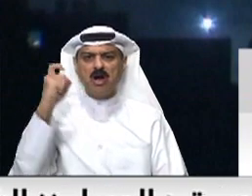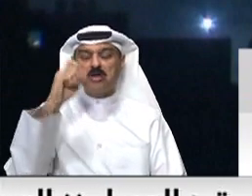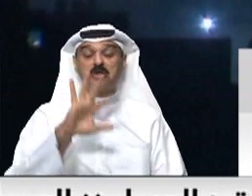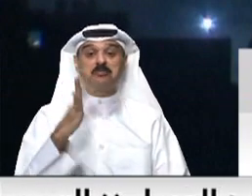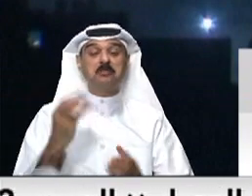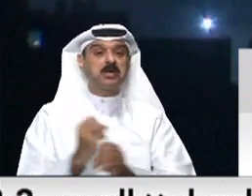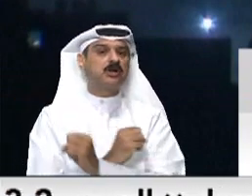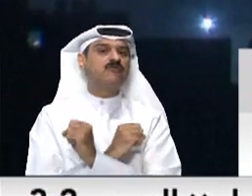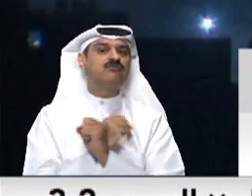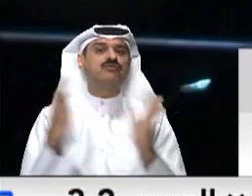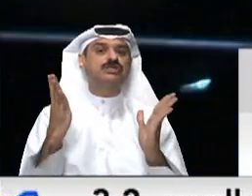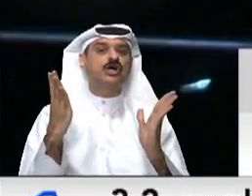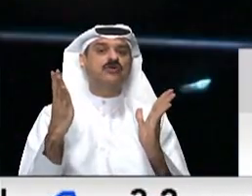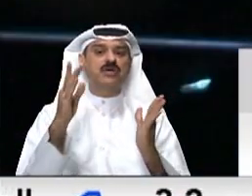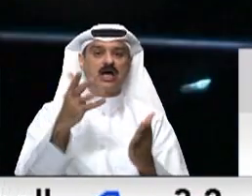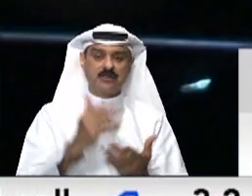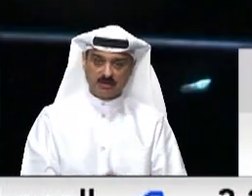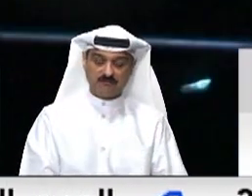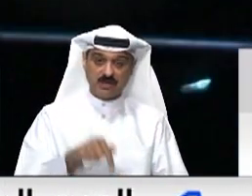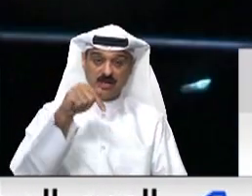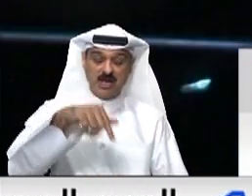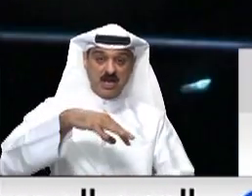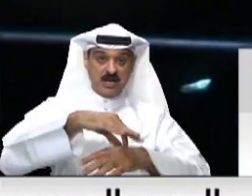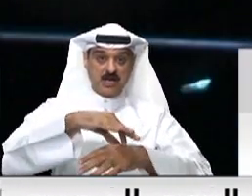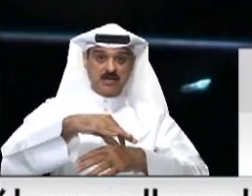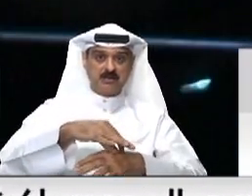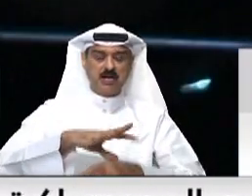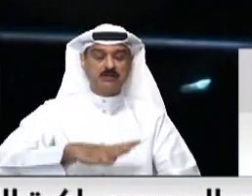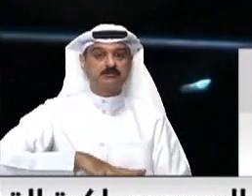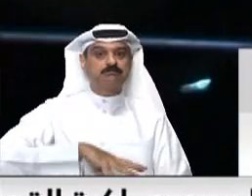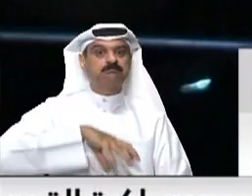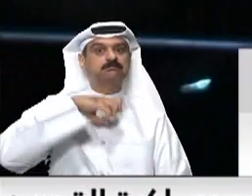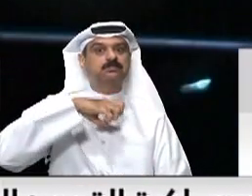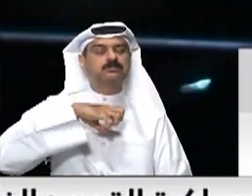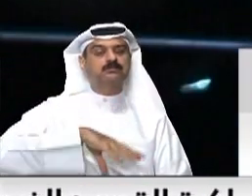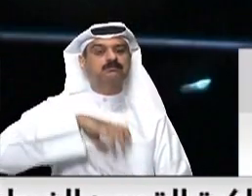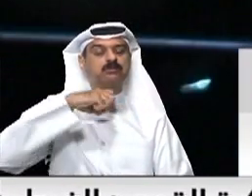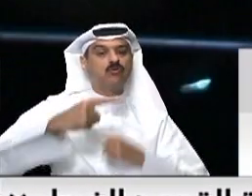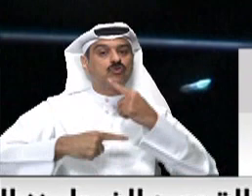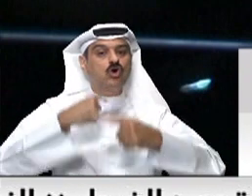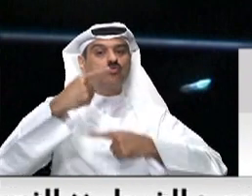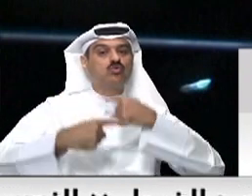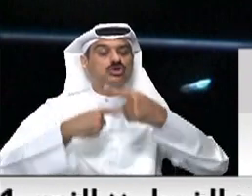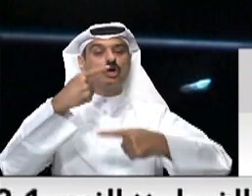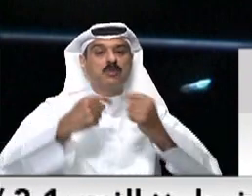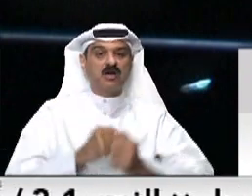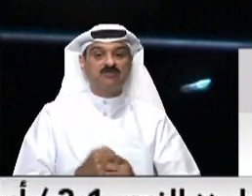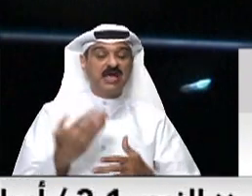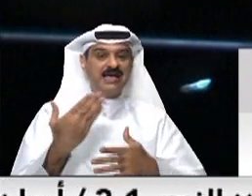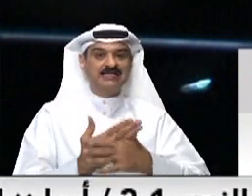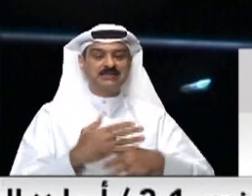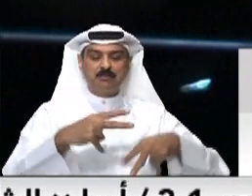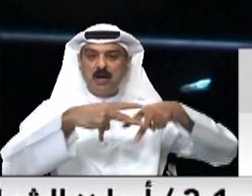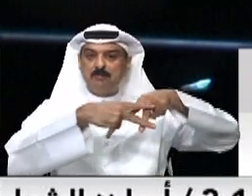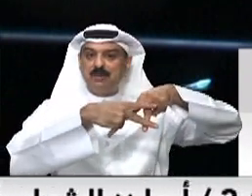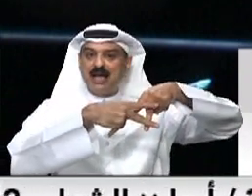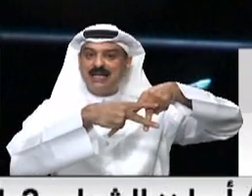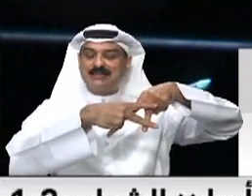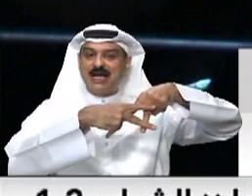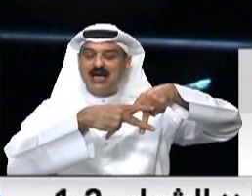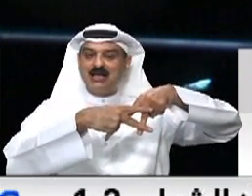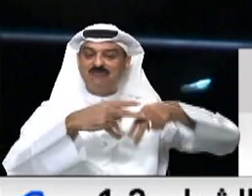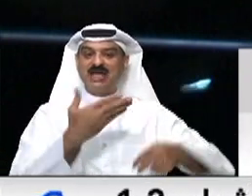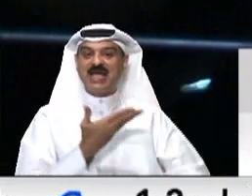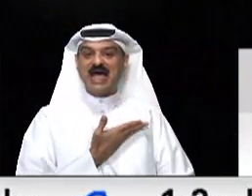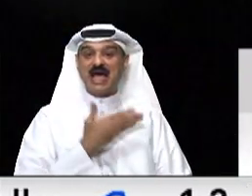الانفجار في أي لحظة وكذلك على صفيح ساخن، مع استمرار هذا العدوان المتواصل على أهالي قطاع غزة